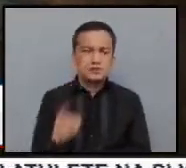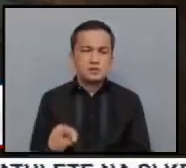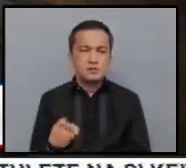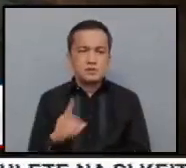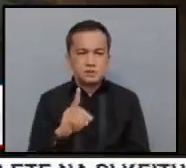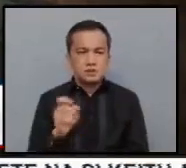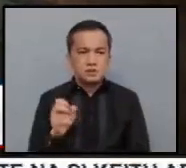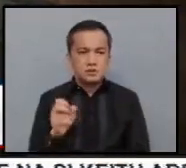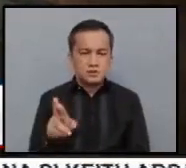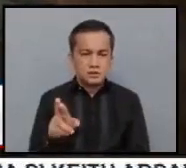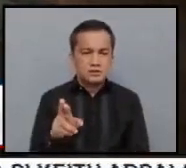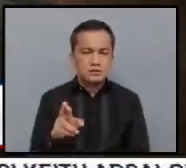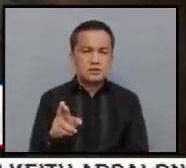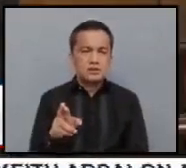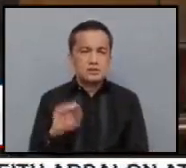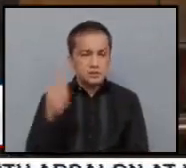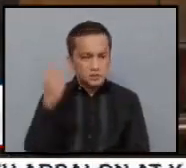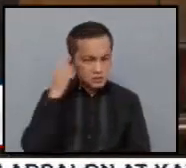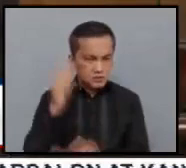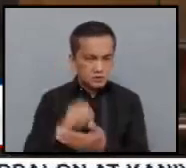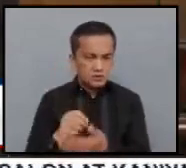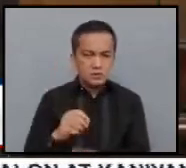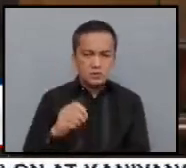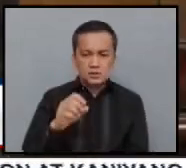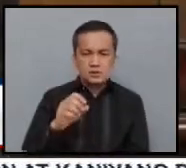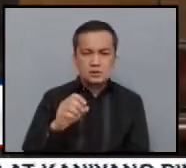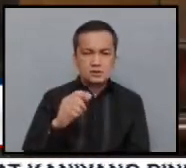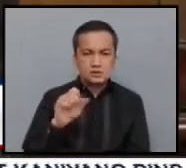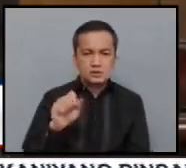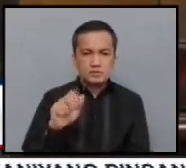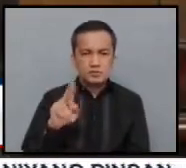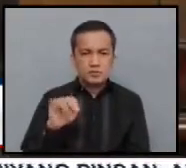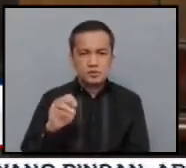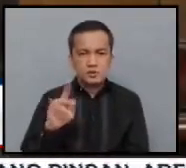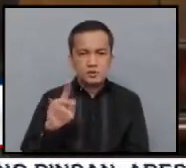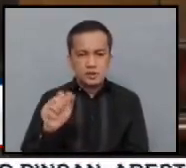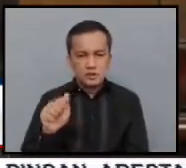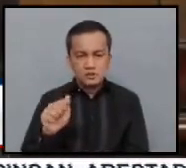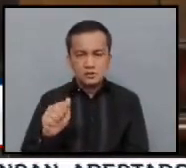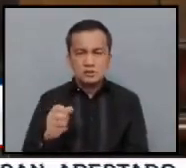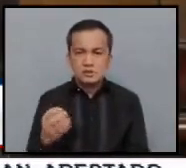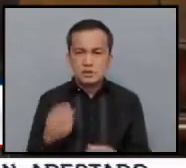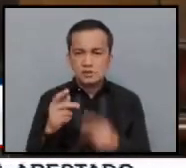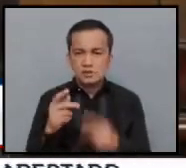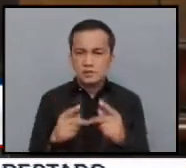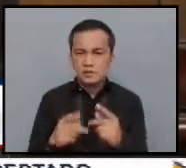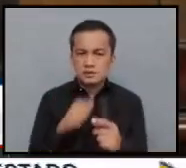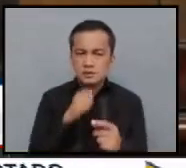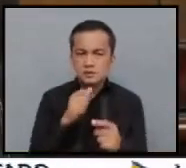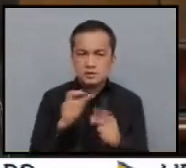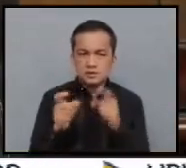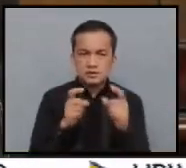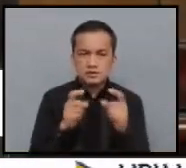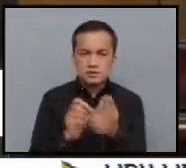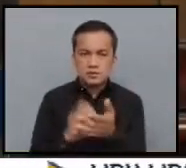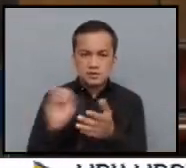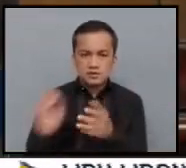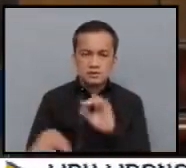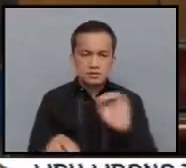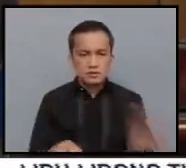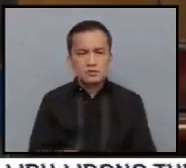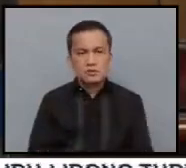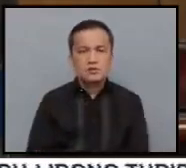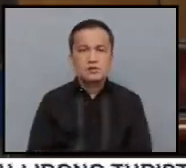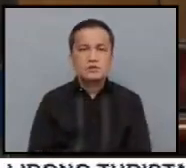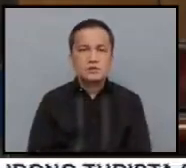Natural Resources Secretary Jim Sampulna. Sa dami ng tao, baka di na makontrol yung mga lahat ng tinatapon doon, lahat. So, number one.